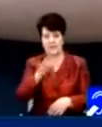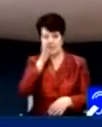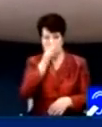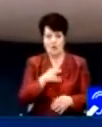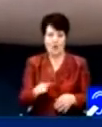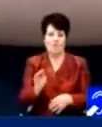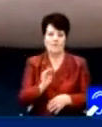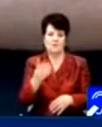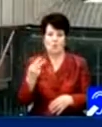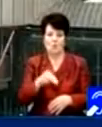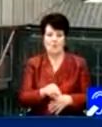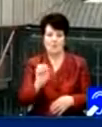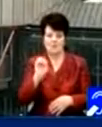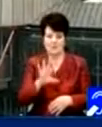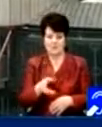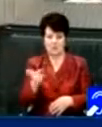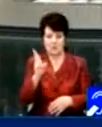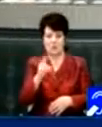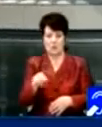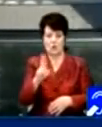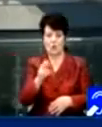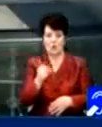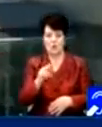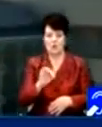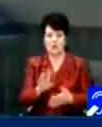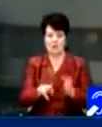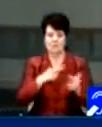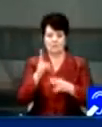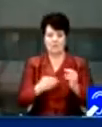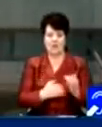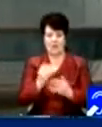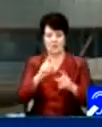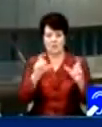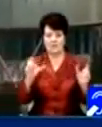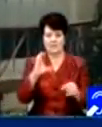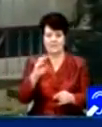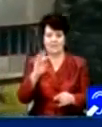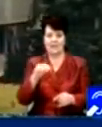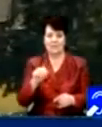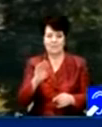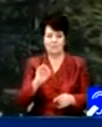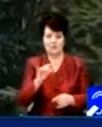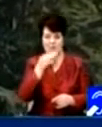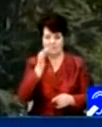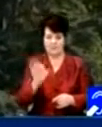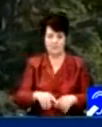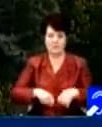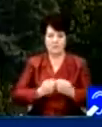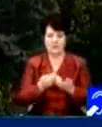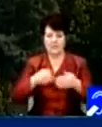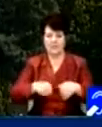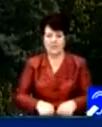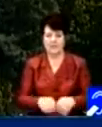februarie 2015, Mihail Dogotar a depus o plângere la Înalta Curte de la Strasburg, în care a invocat că i-a fost încălcat dreptul